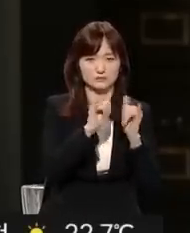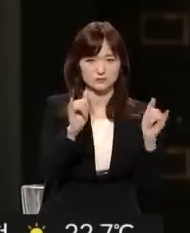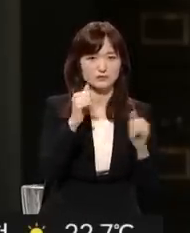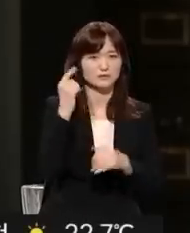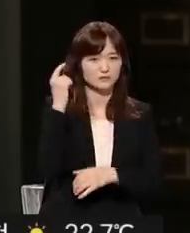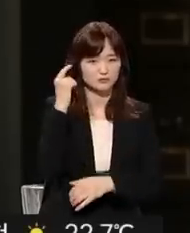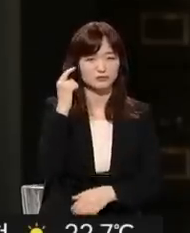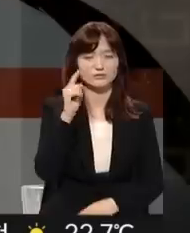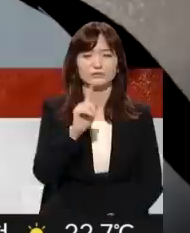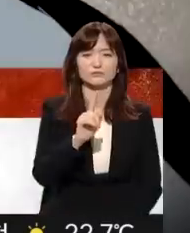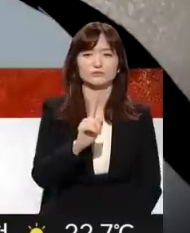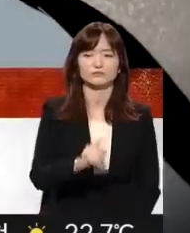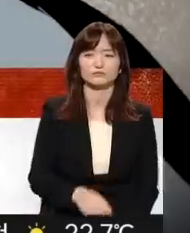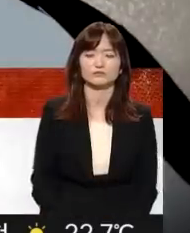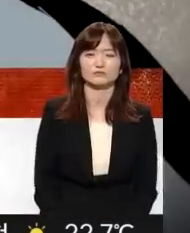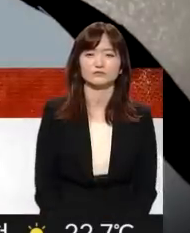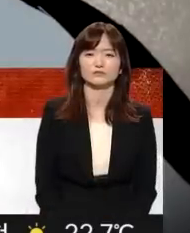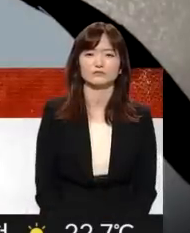들어보시죠.